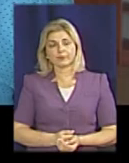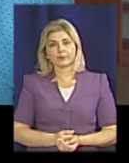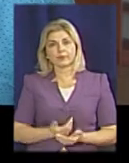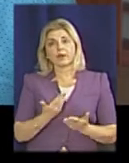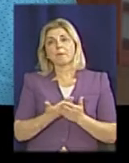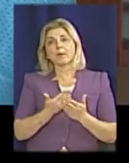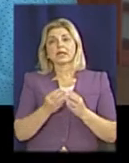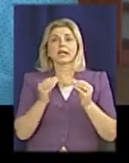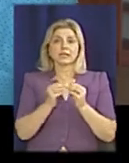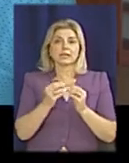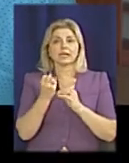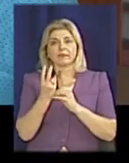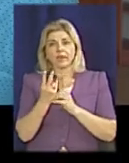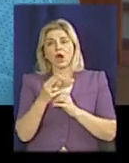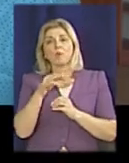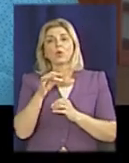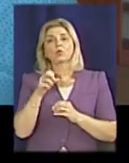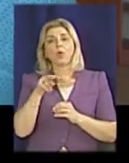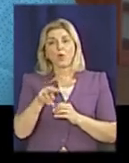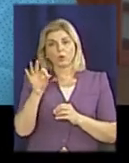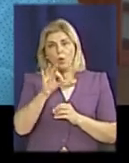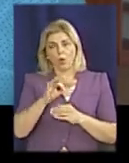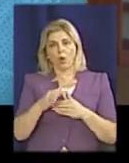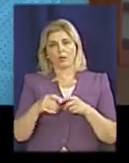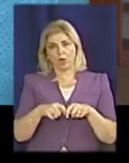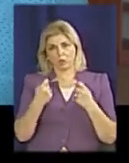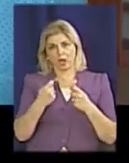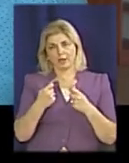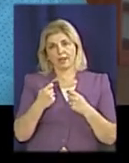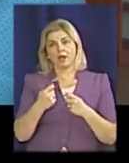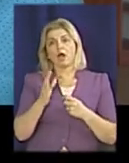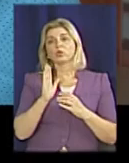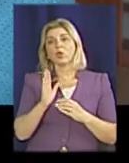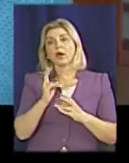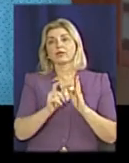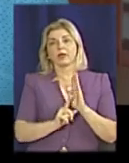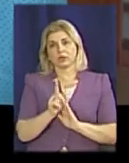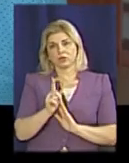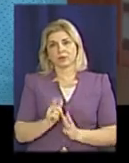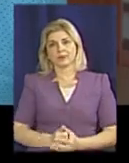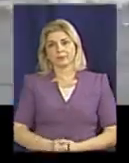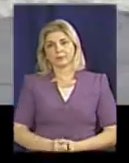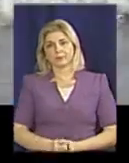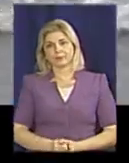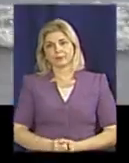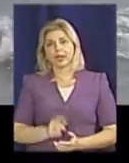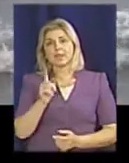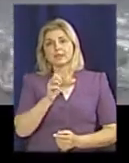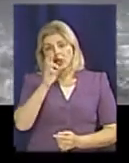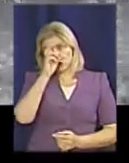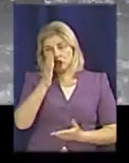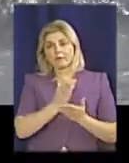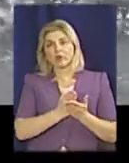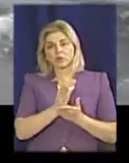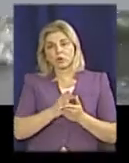біля 10-12 протоколів про адміністративне правопорушення. Це тільки на початок, будемо казати, сезону. За даними Державної